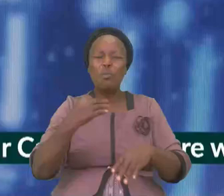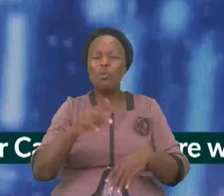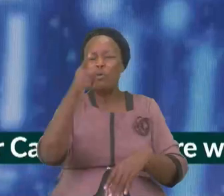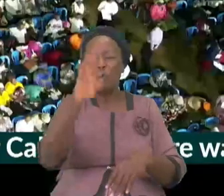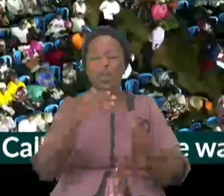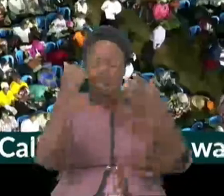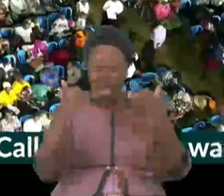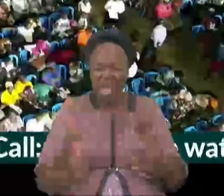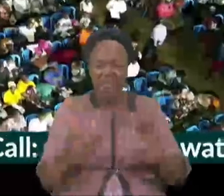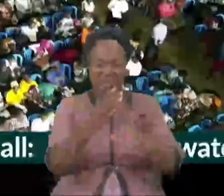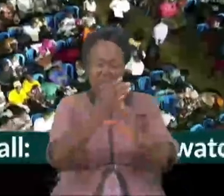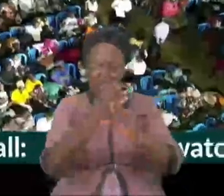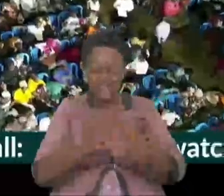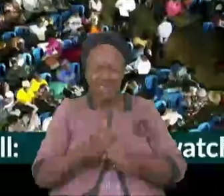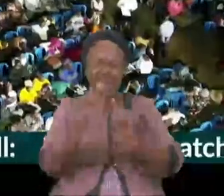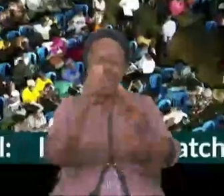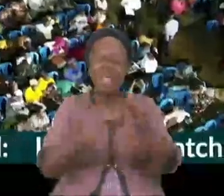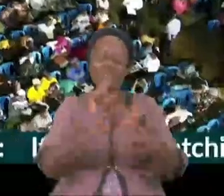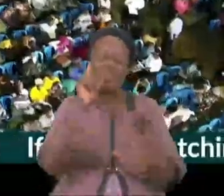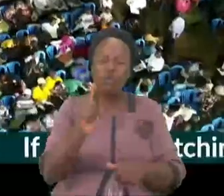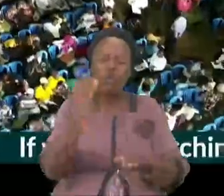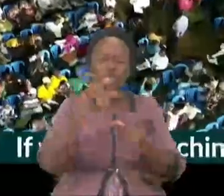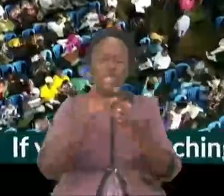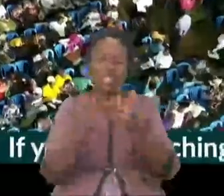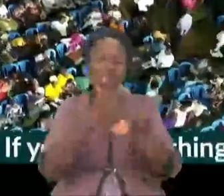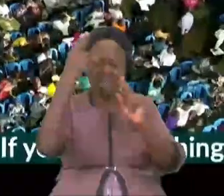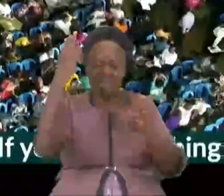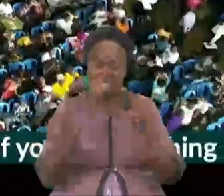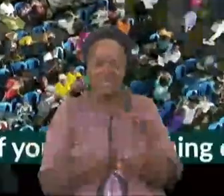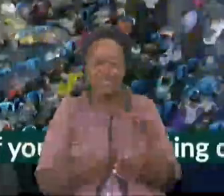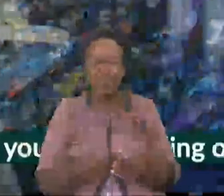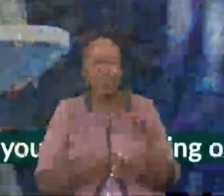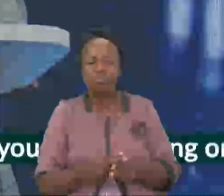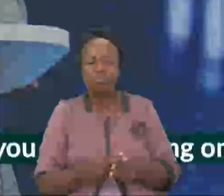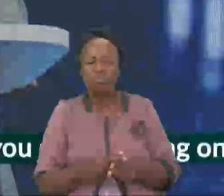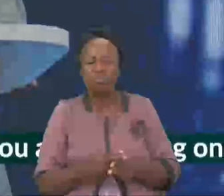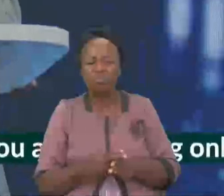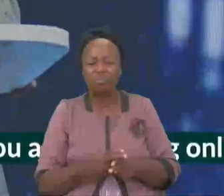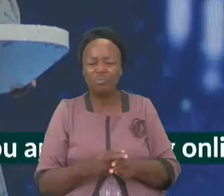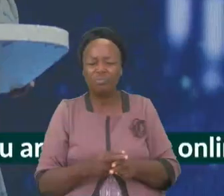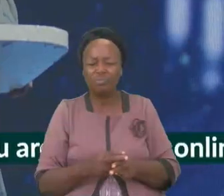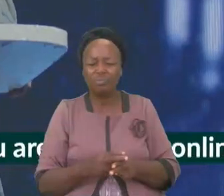Maintenant, reçois chacun au nom de Jésus.